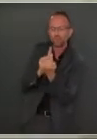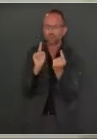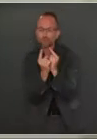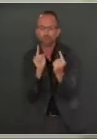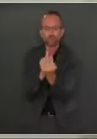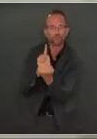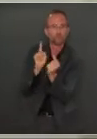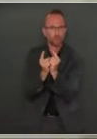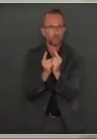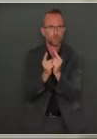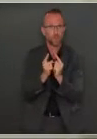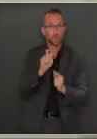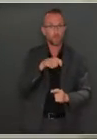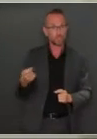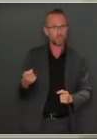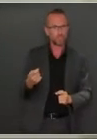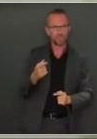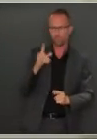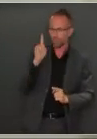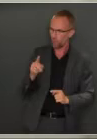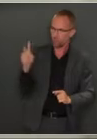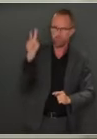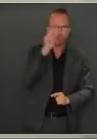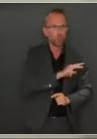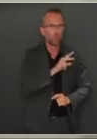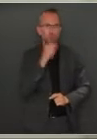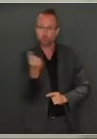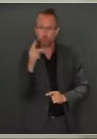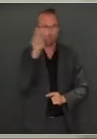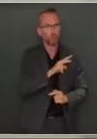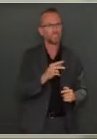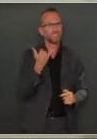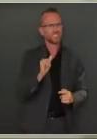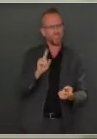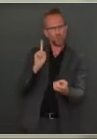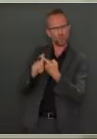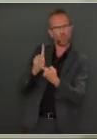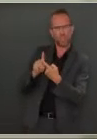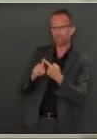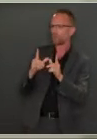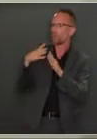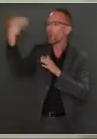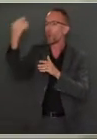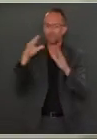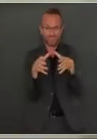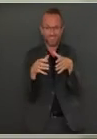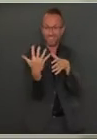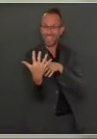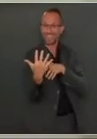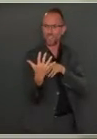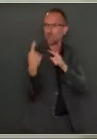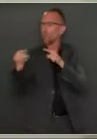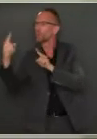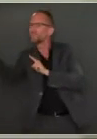pas partie de cette nouvelle bulle sociale, vous devez impérativement et à tout moment respecter les distances